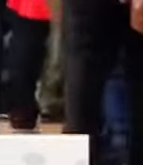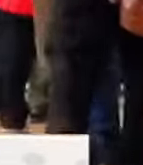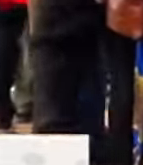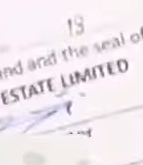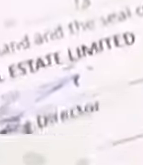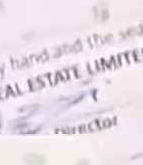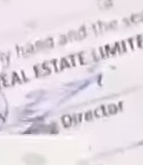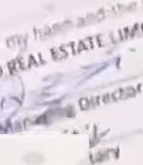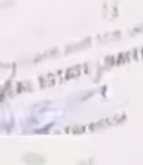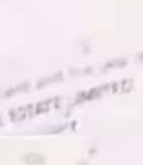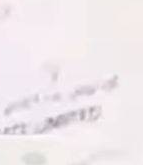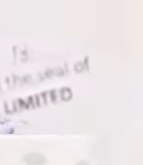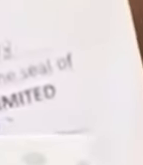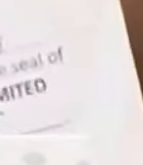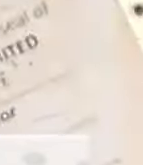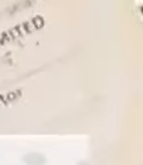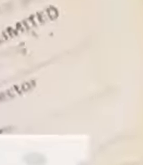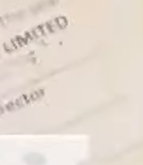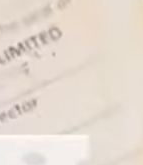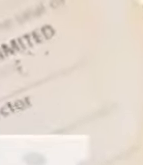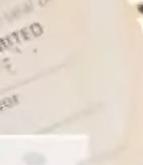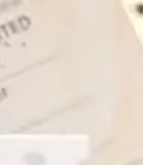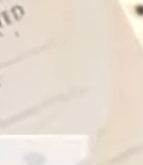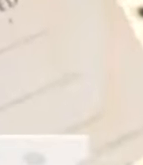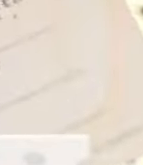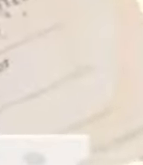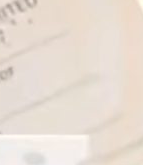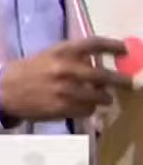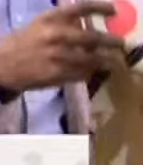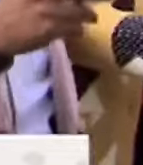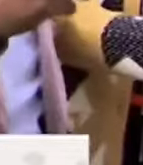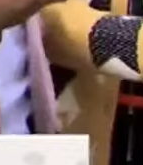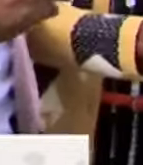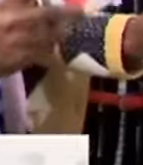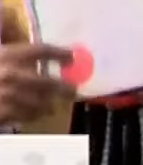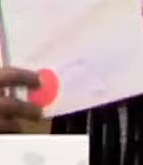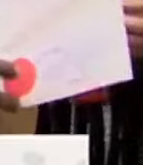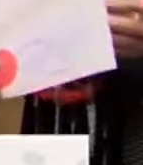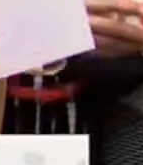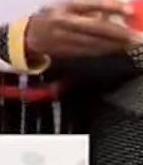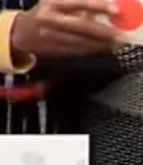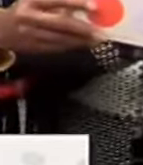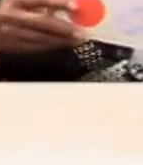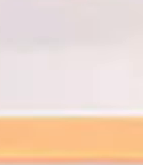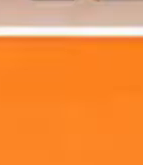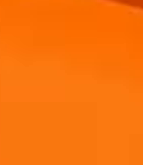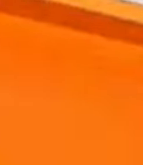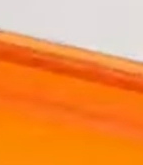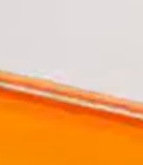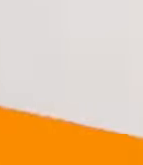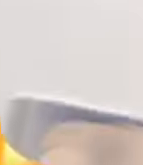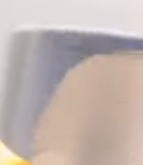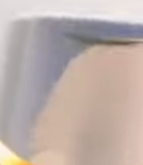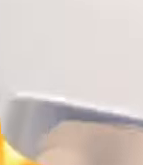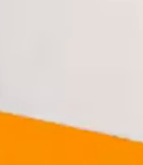Wateja waekeza sako waelezea jinsi walivyopoteza mamilioni ya pesa kwenye sakata ya ulagai.